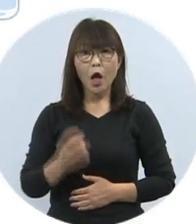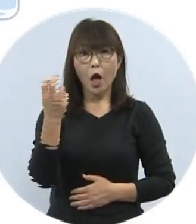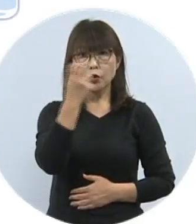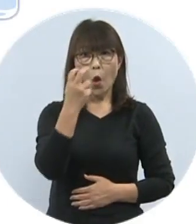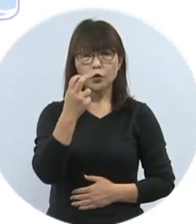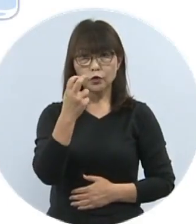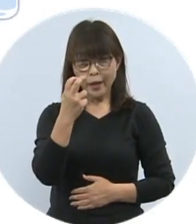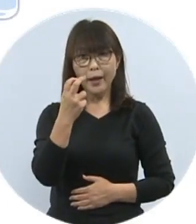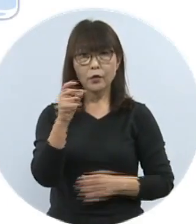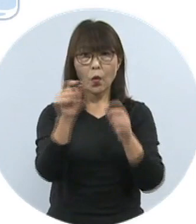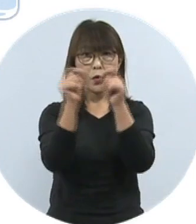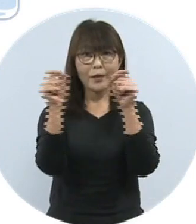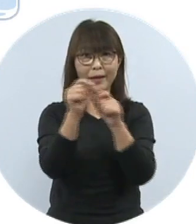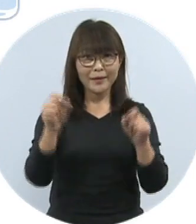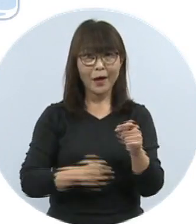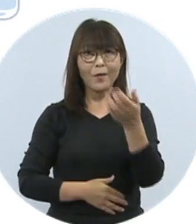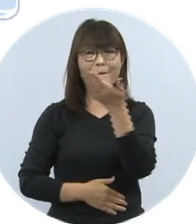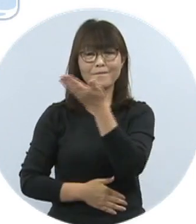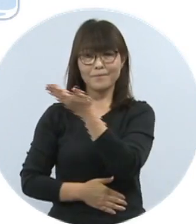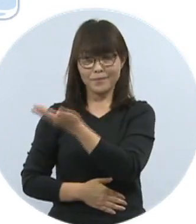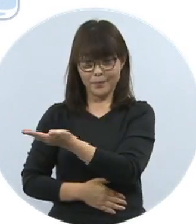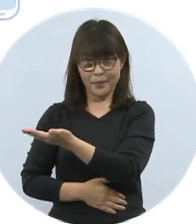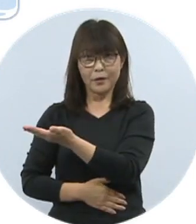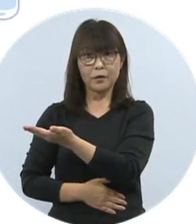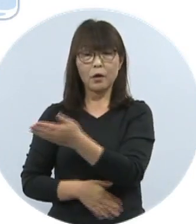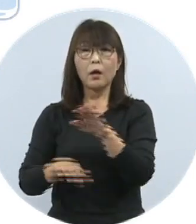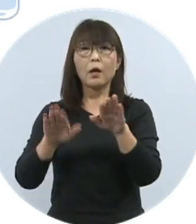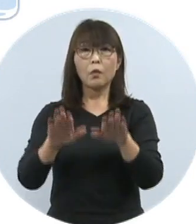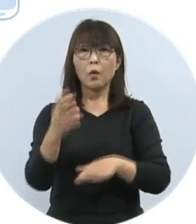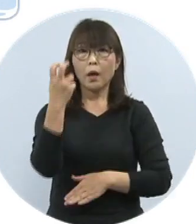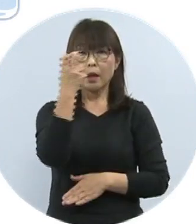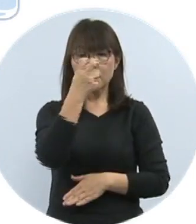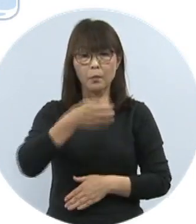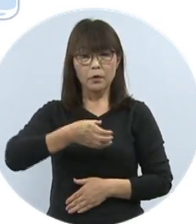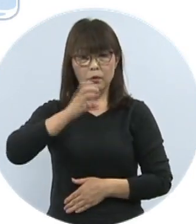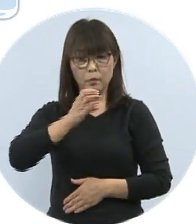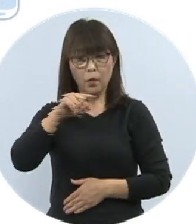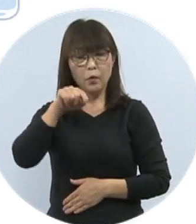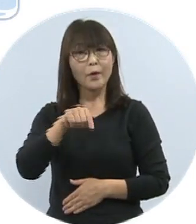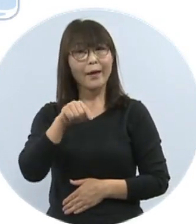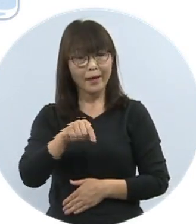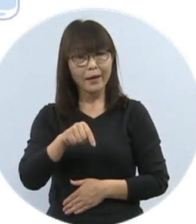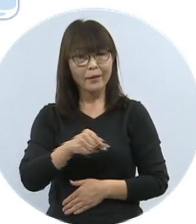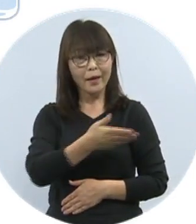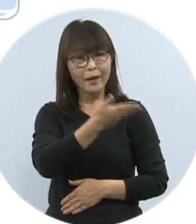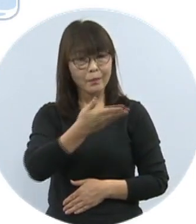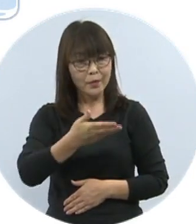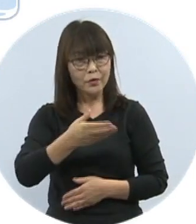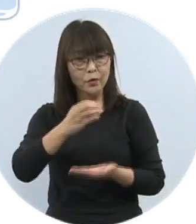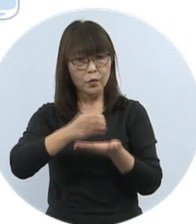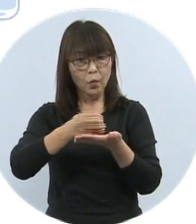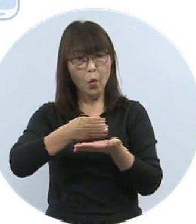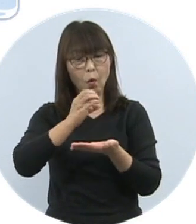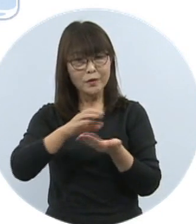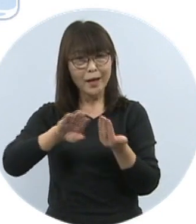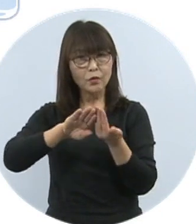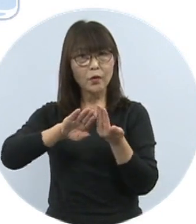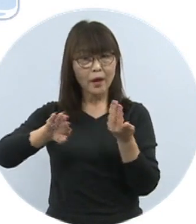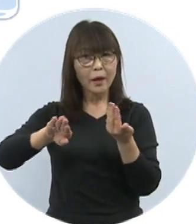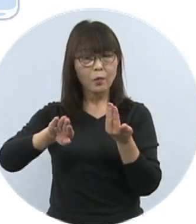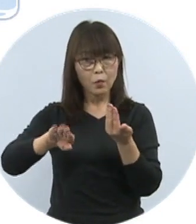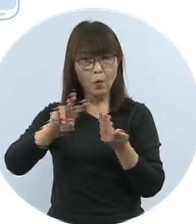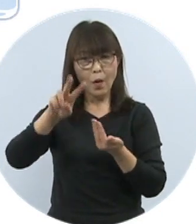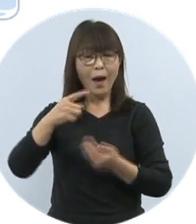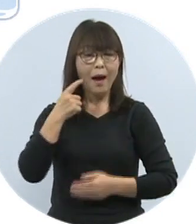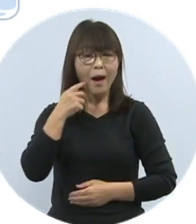実験の結果はご覧の通りです。今回調べた飲み物の中で水と緑茶以外は歯にリスク